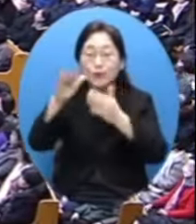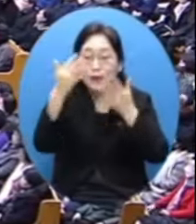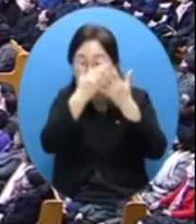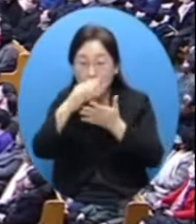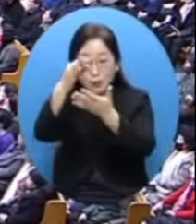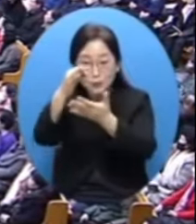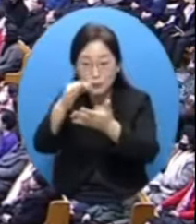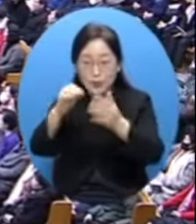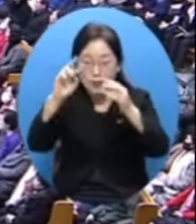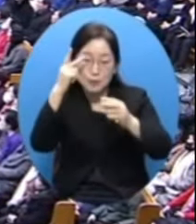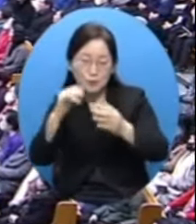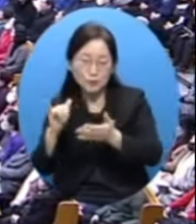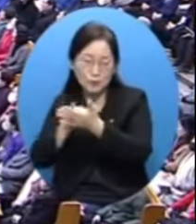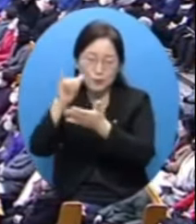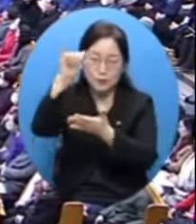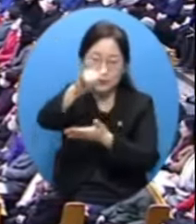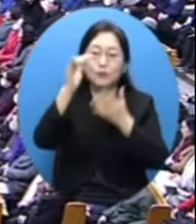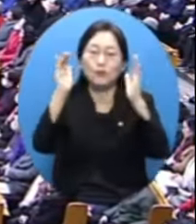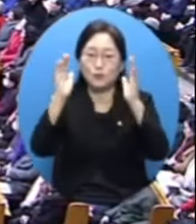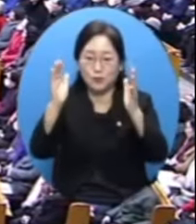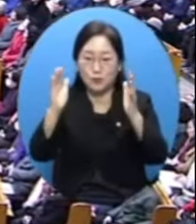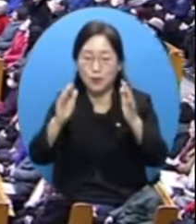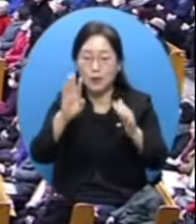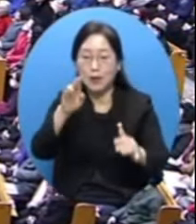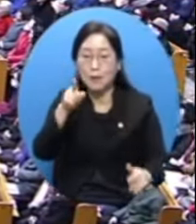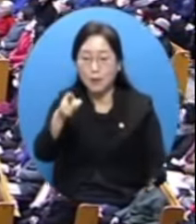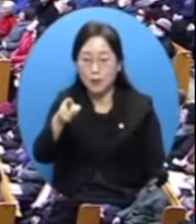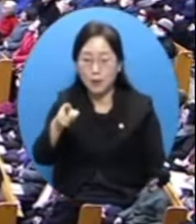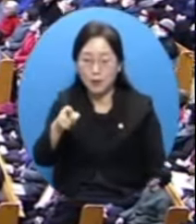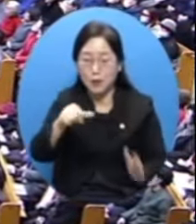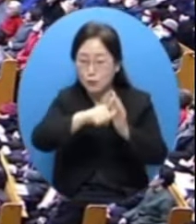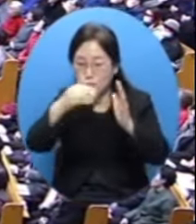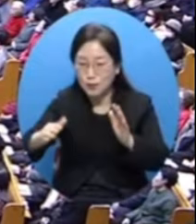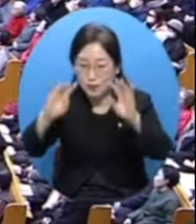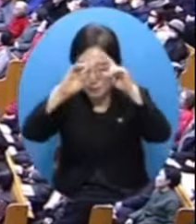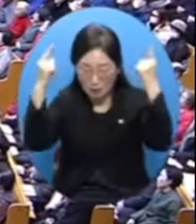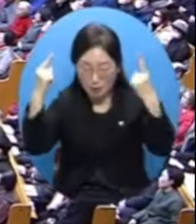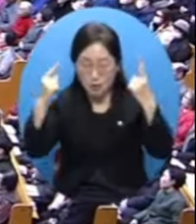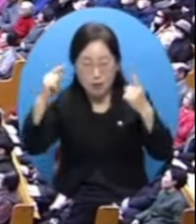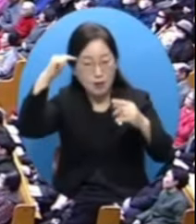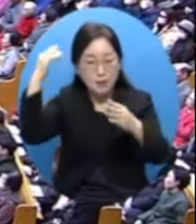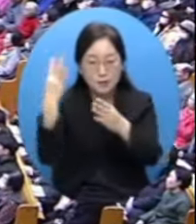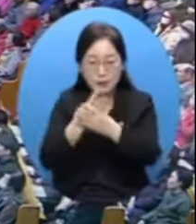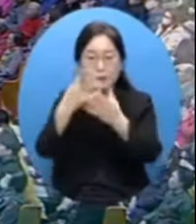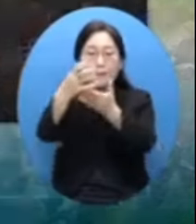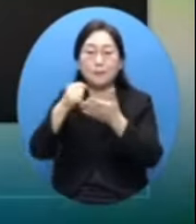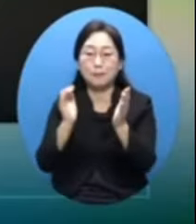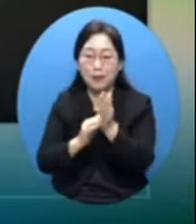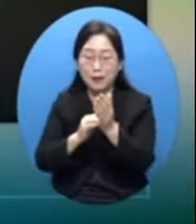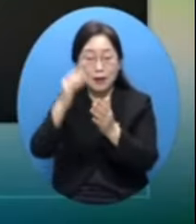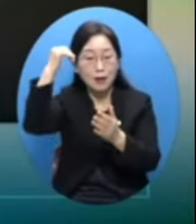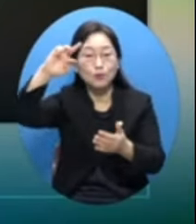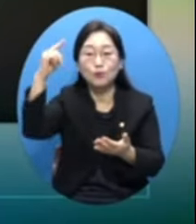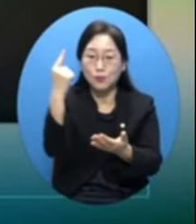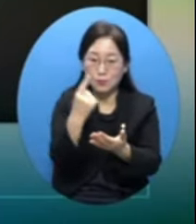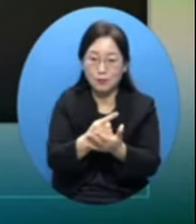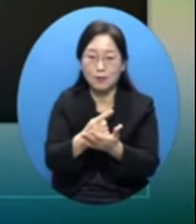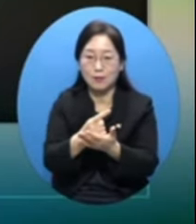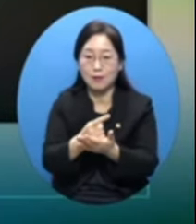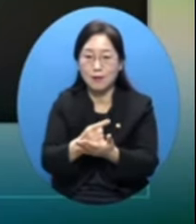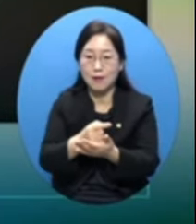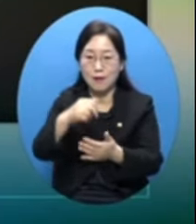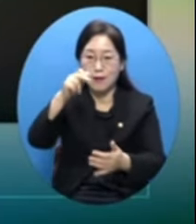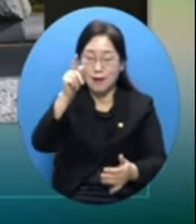받아서 미국 유학길에 오릅니다. 미국 버클리 대학, 명문 대학 버클리 대학에서 박사학위를 받은 후에 귀국해서